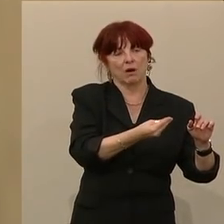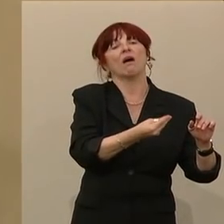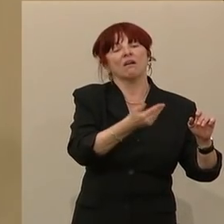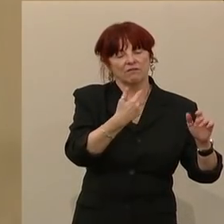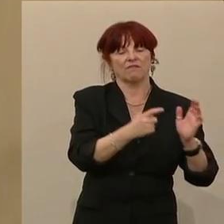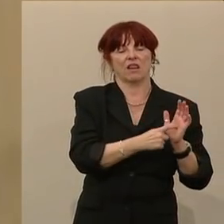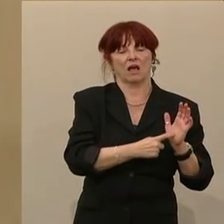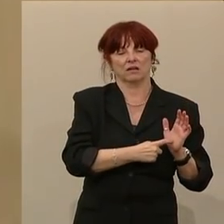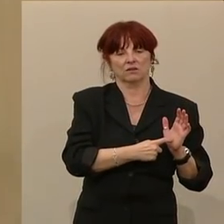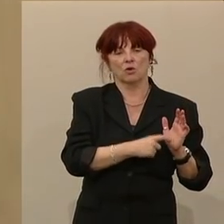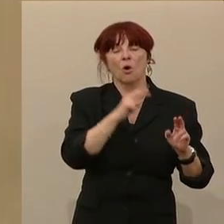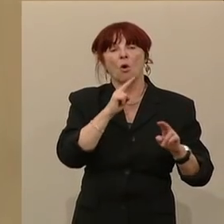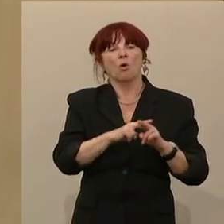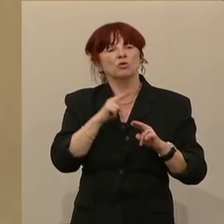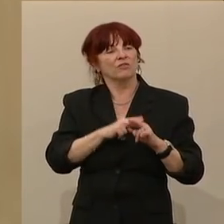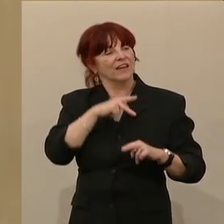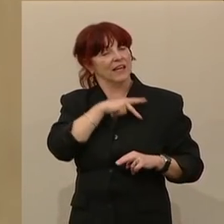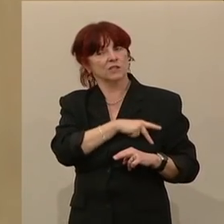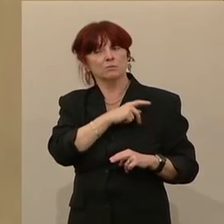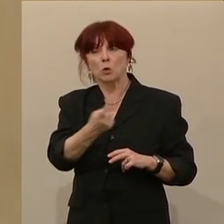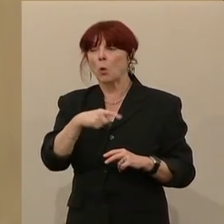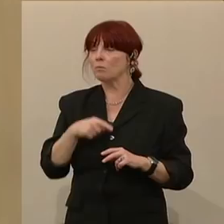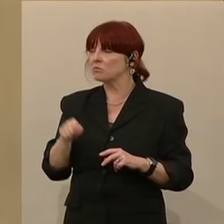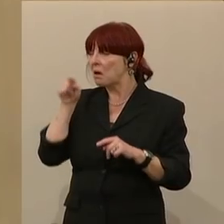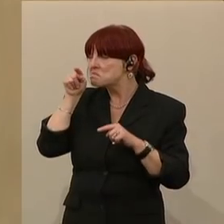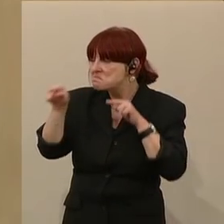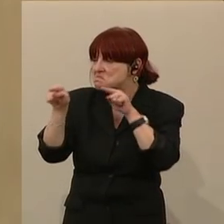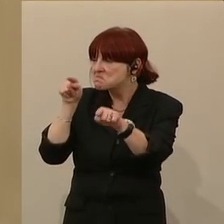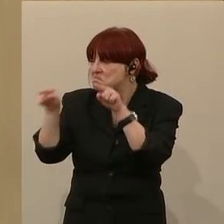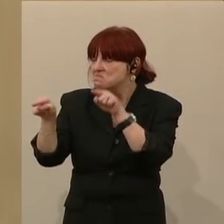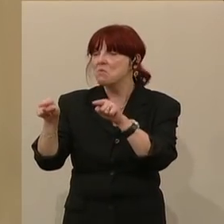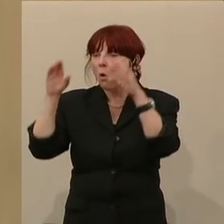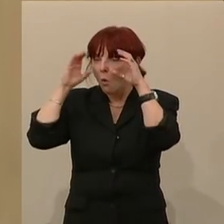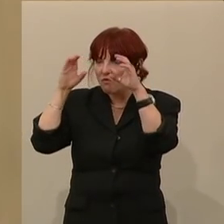dann auf die ÖVP zeigt und sagt, dass hier möglicherweise